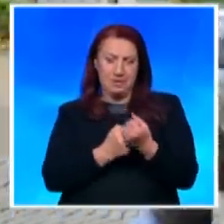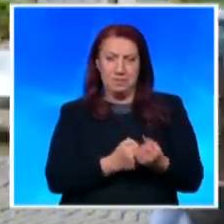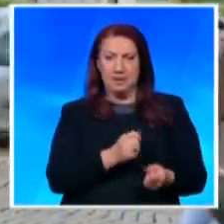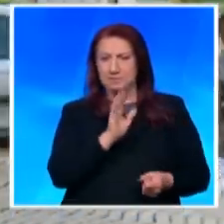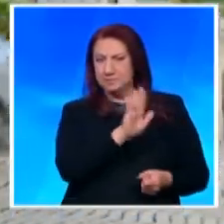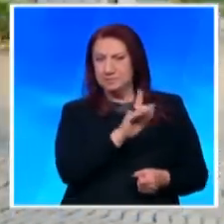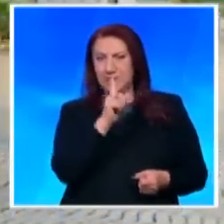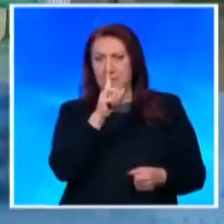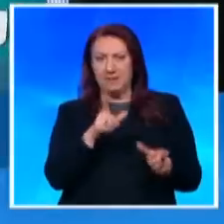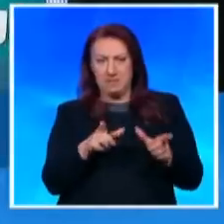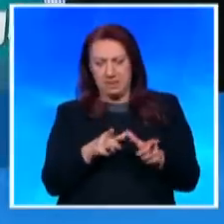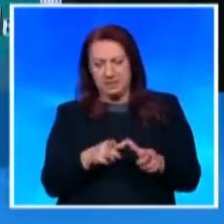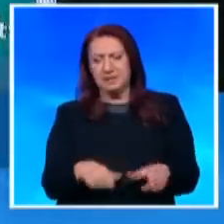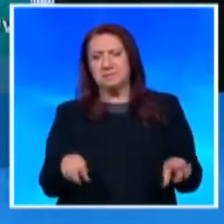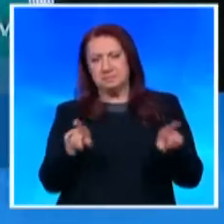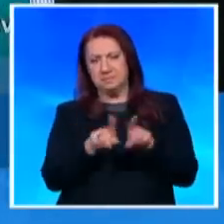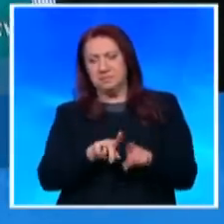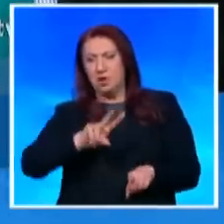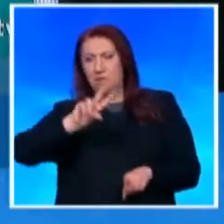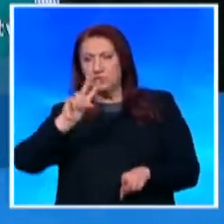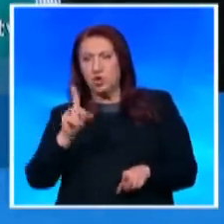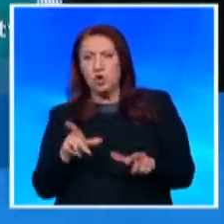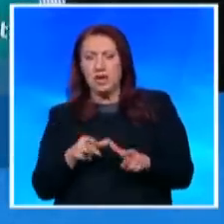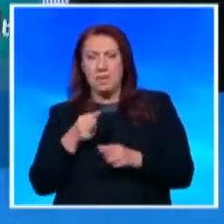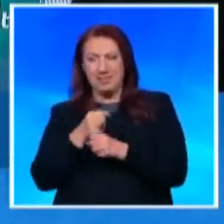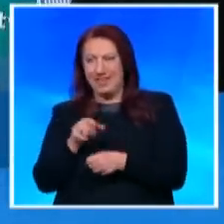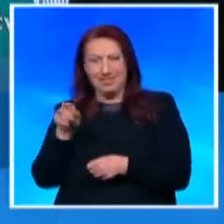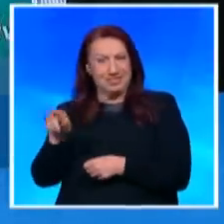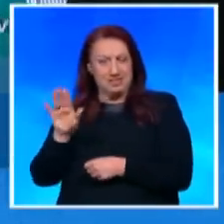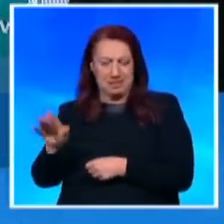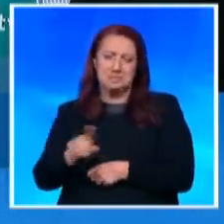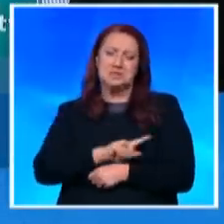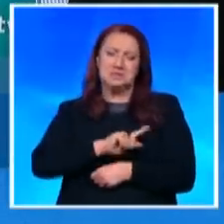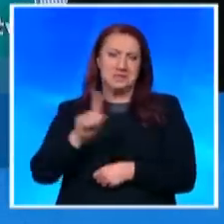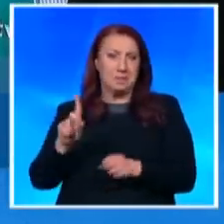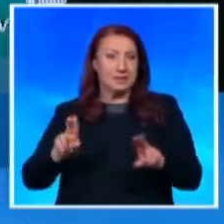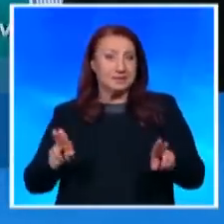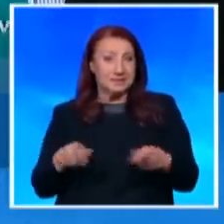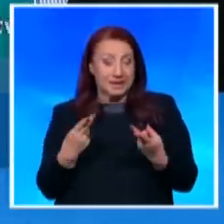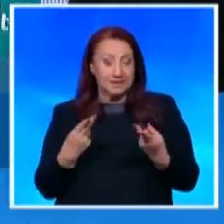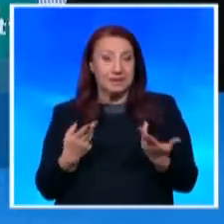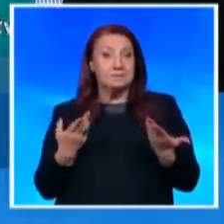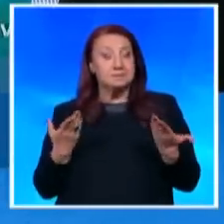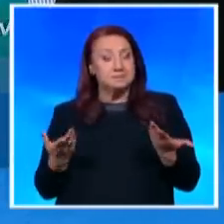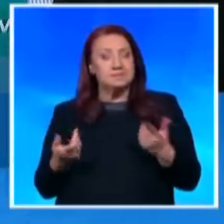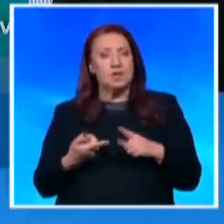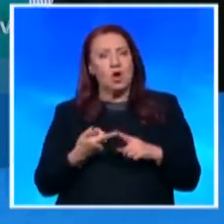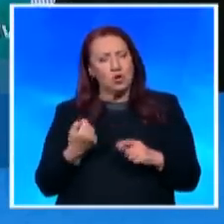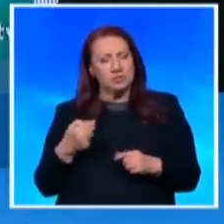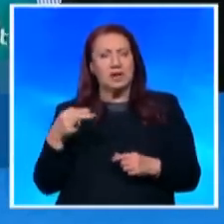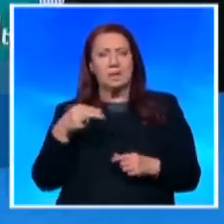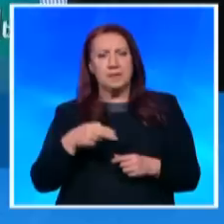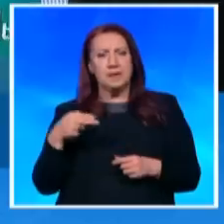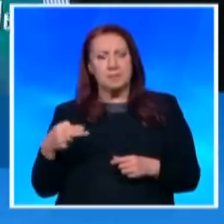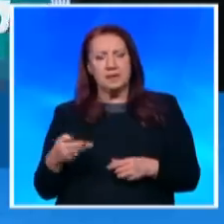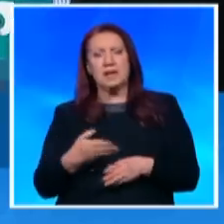да бъде реализиран и втория мандат, който по право се пада на коалицията. Въпреки това, от Продължаваме промяната Демократична България